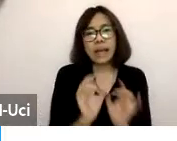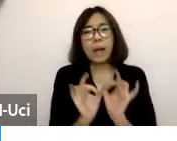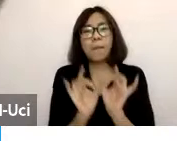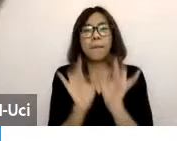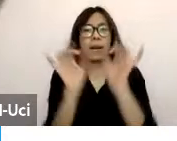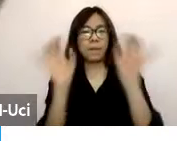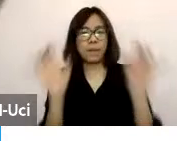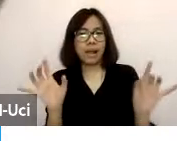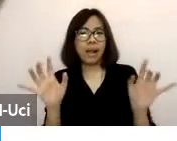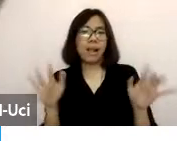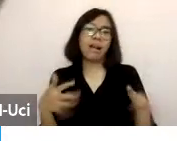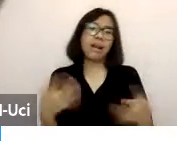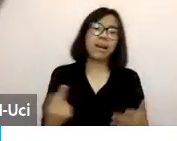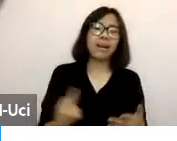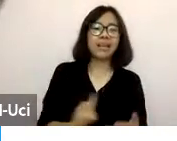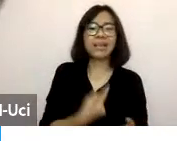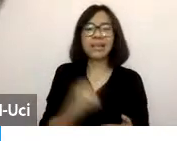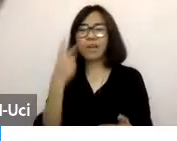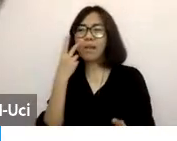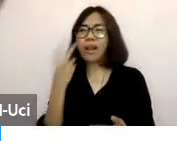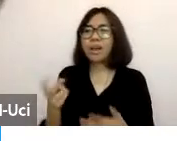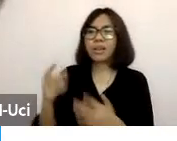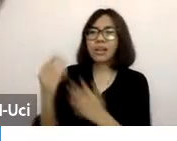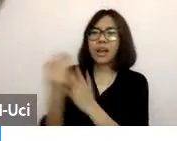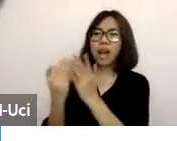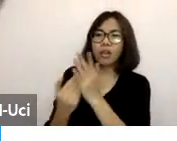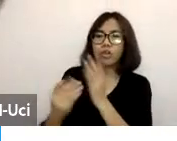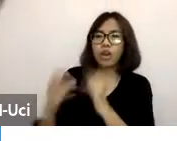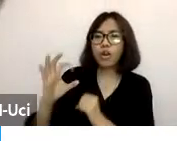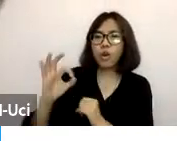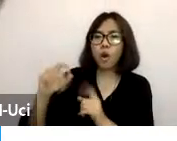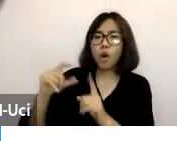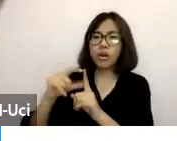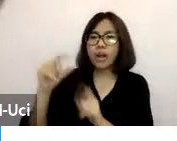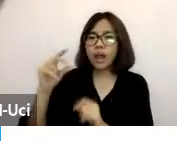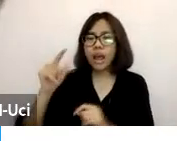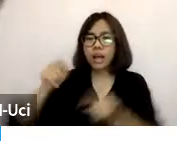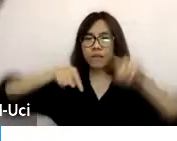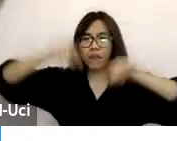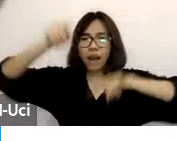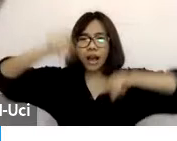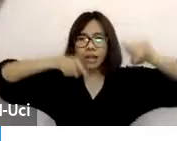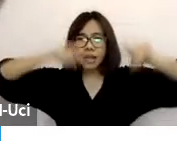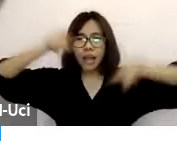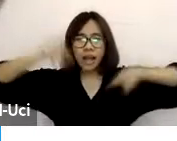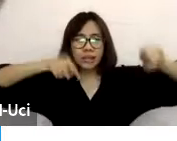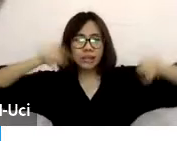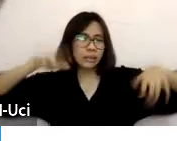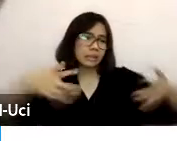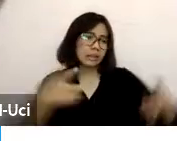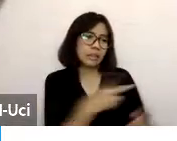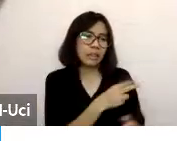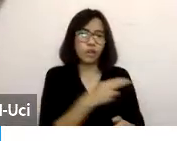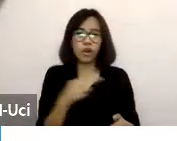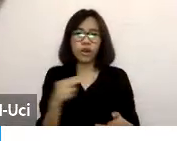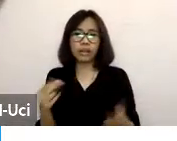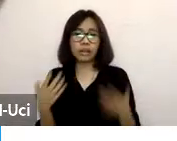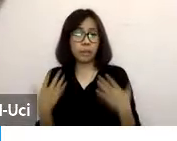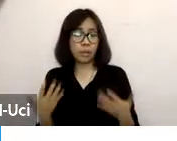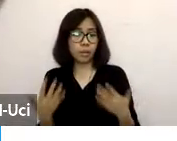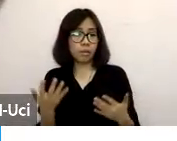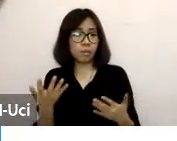bagi kita melihat keragaman cuma keragaman untuk menyelesaikan sengketa konsumen Kirana Indonesia Apakah kita akan mengintegrasikan